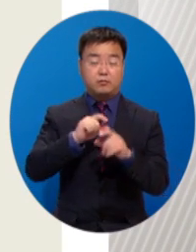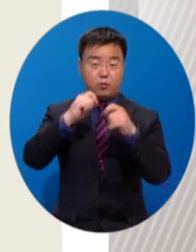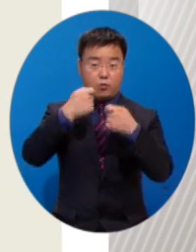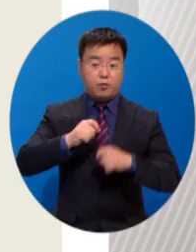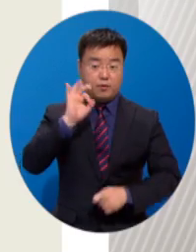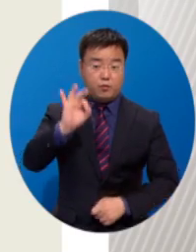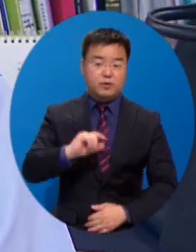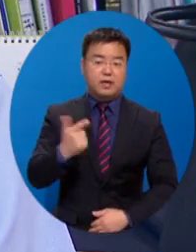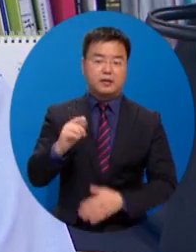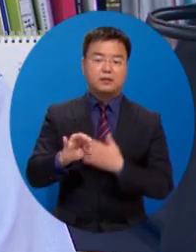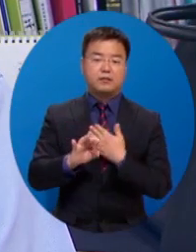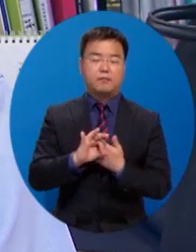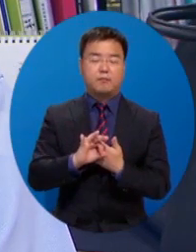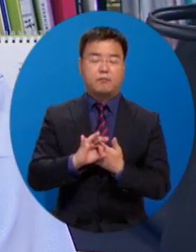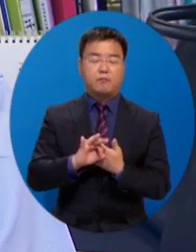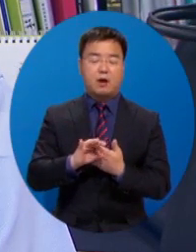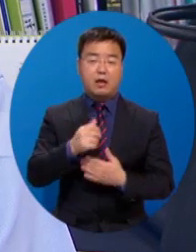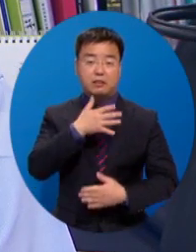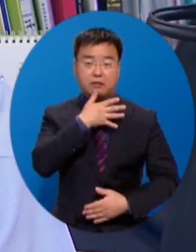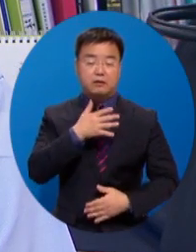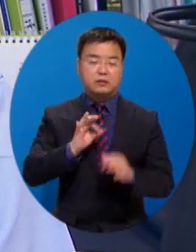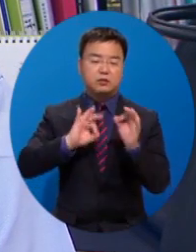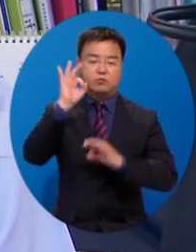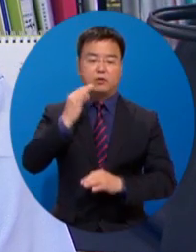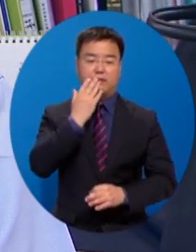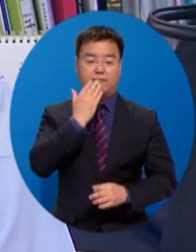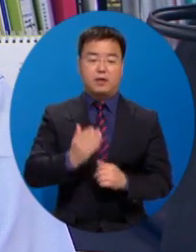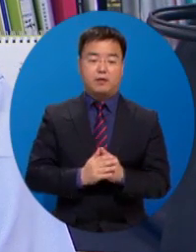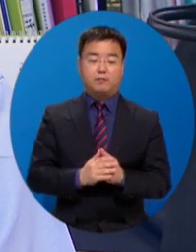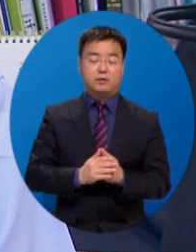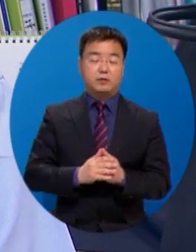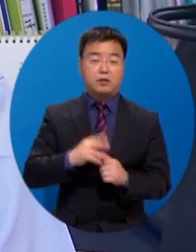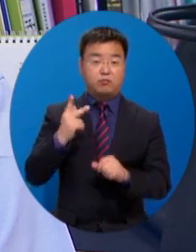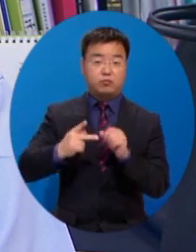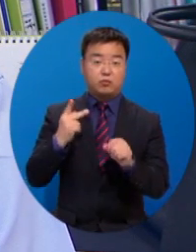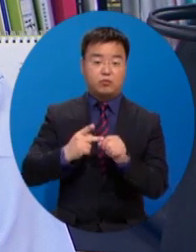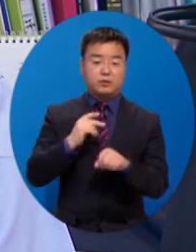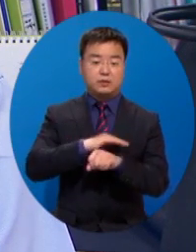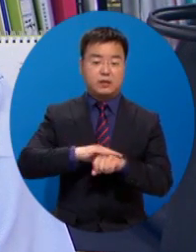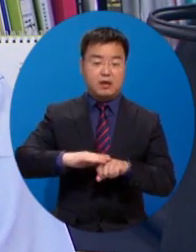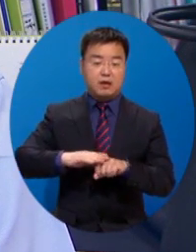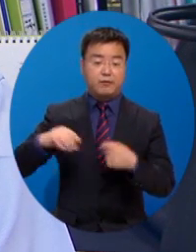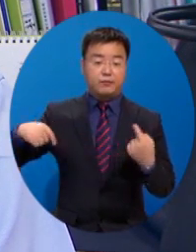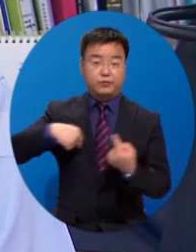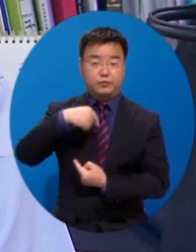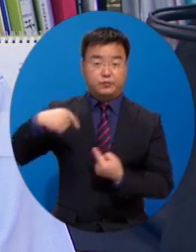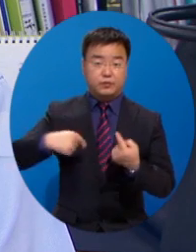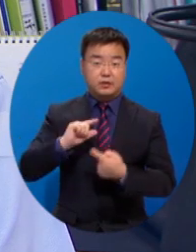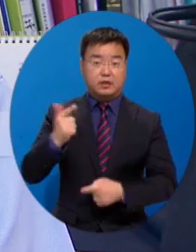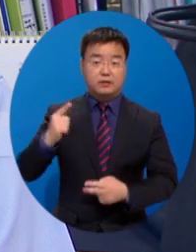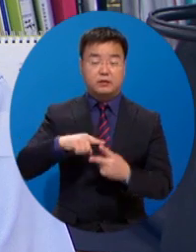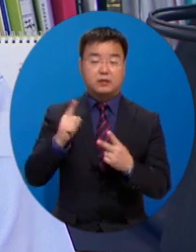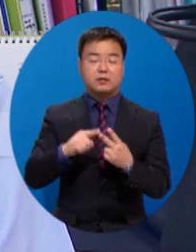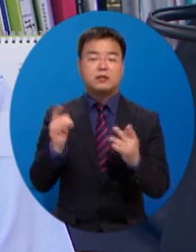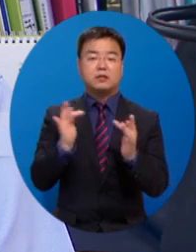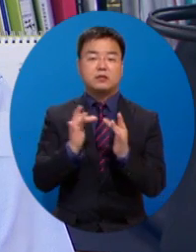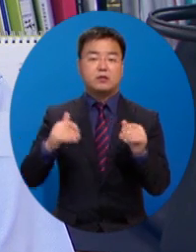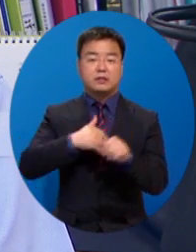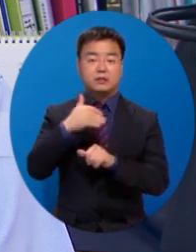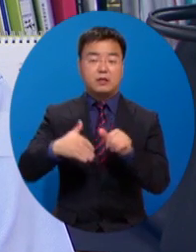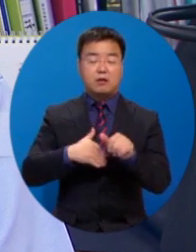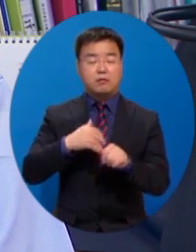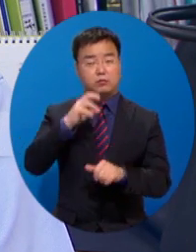볼 수 있습니다 프로그램이 제대로 원활하게 운영되지 않 구동되지 않거나 인터넷 상황이 또 좋지